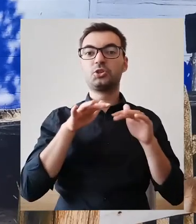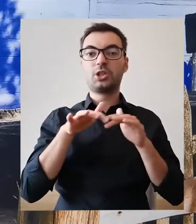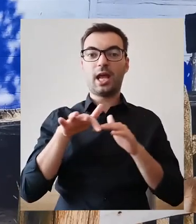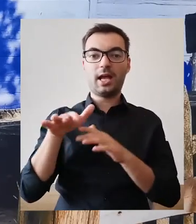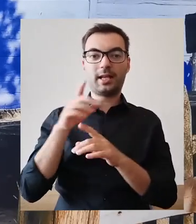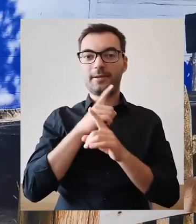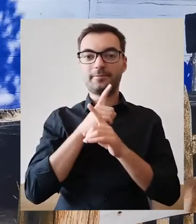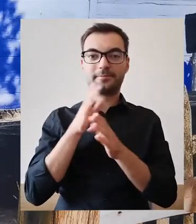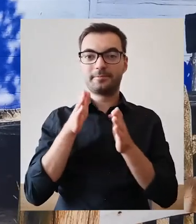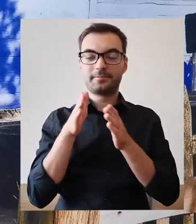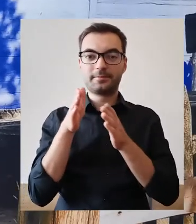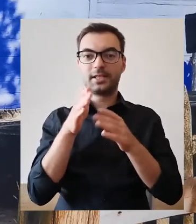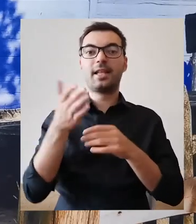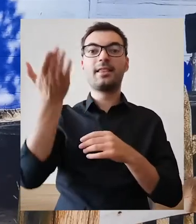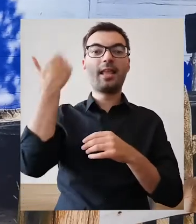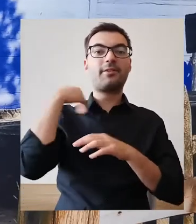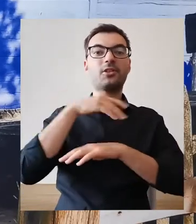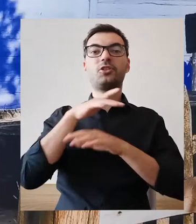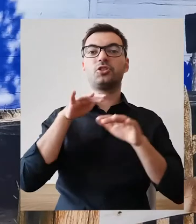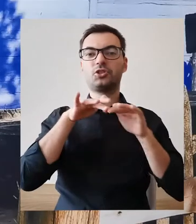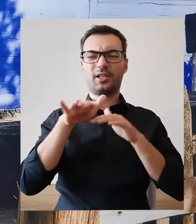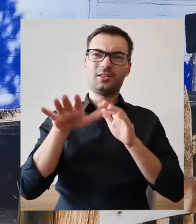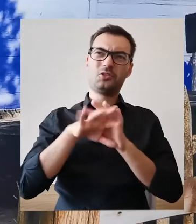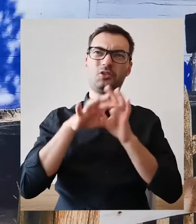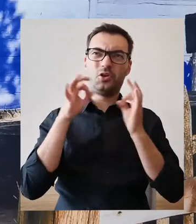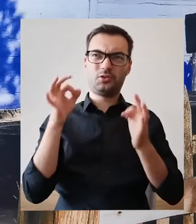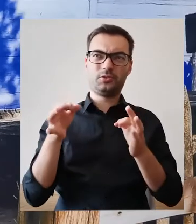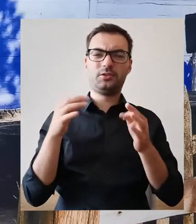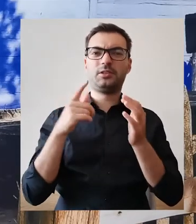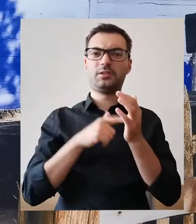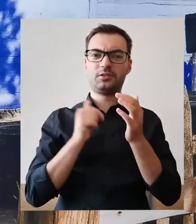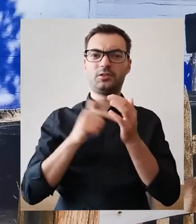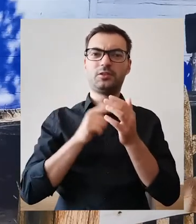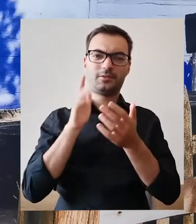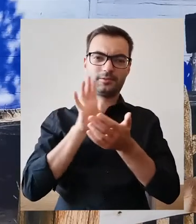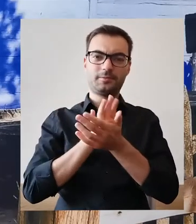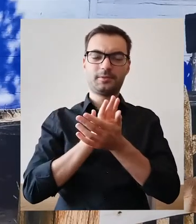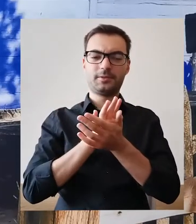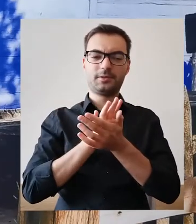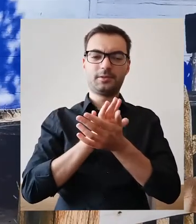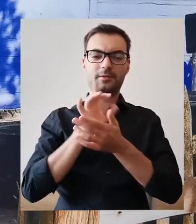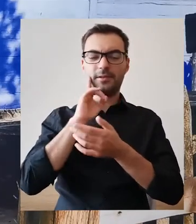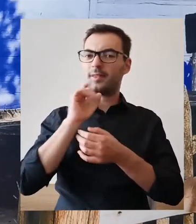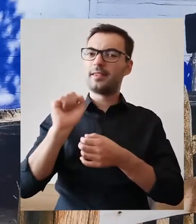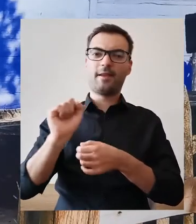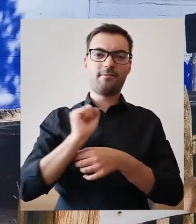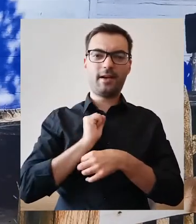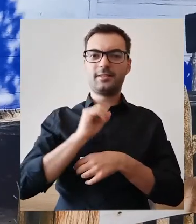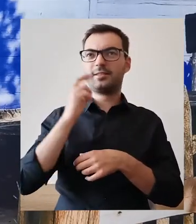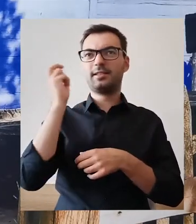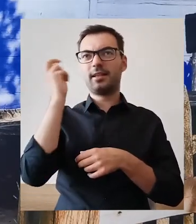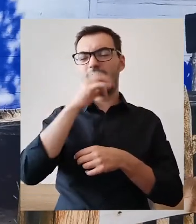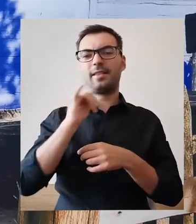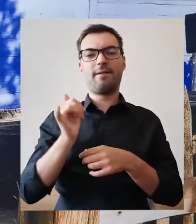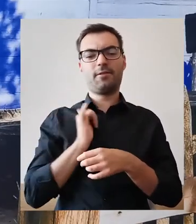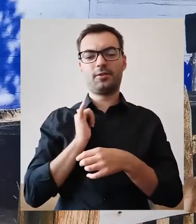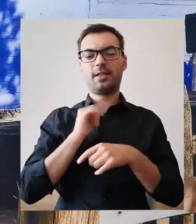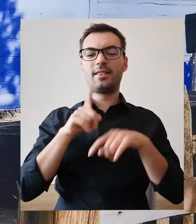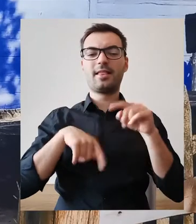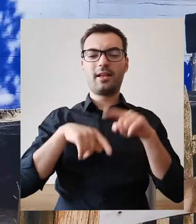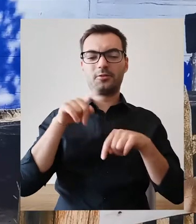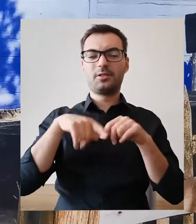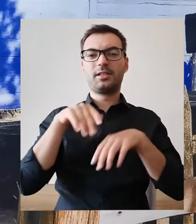rzeki bo że kiedyś były i do dzisiaj często bywają najfajniejszymi najwygodniejszym i